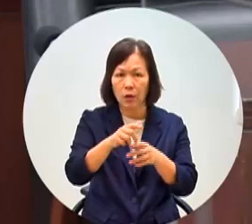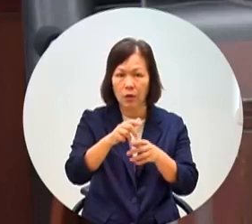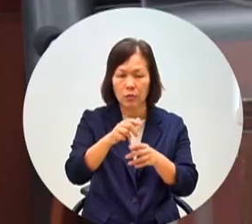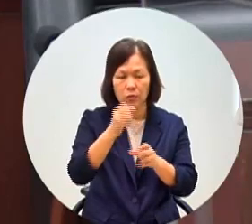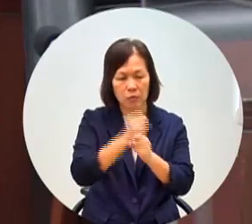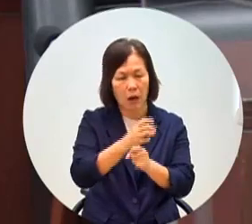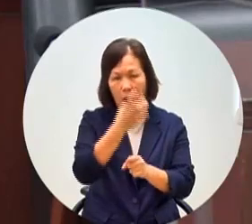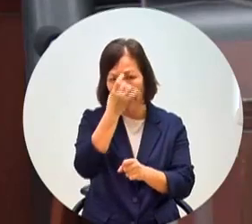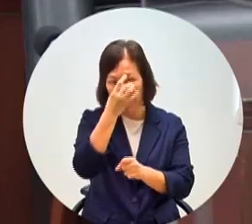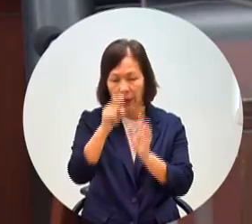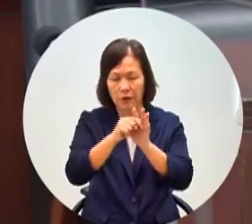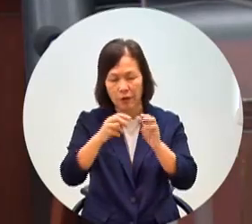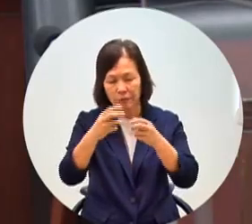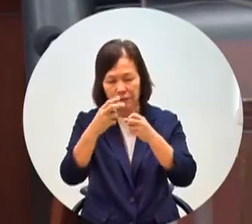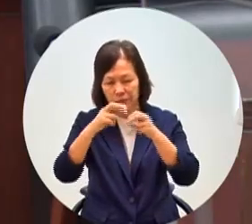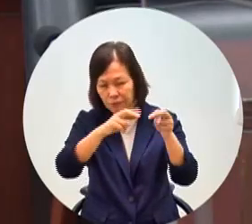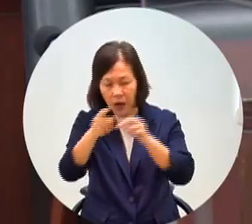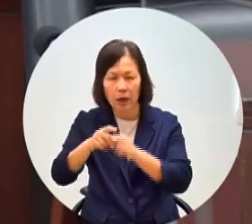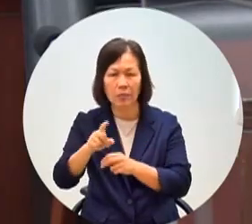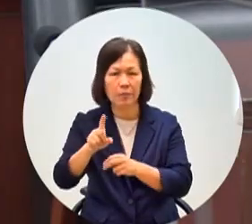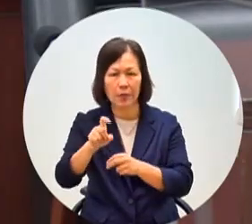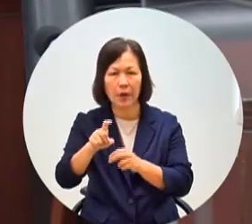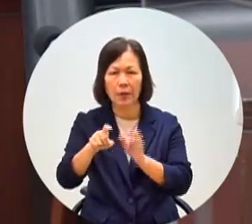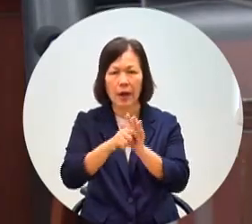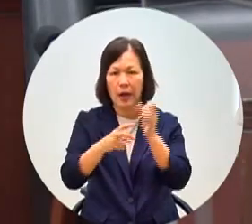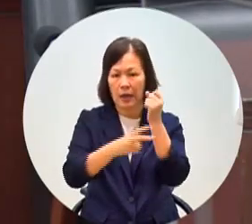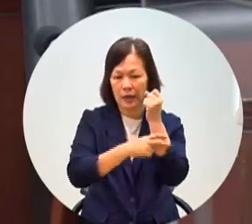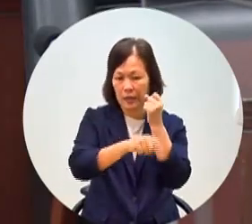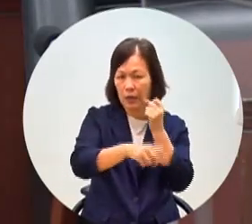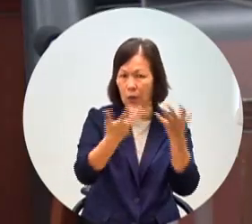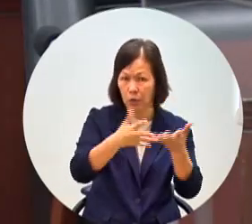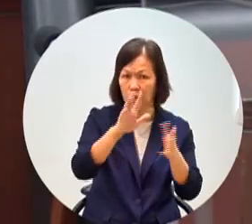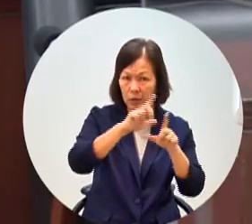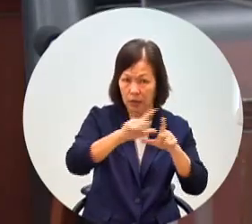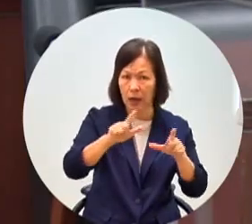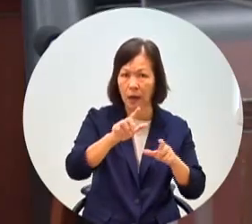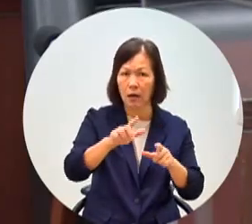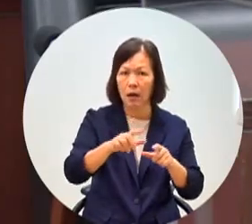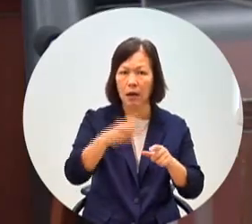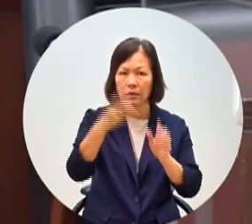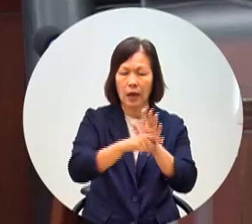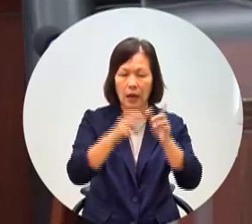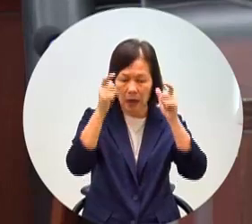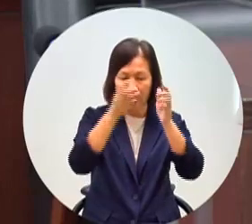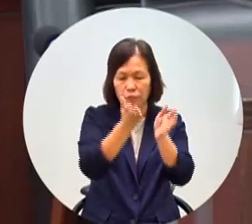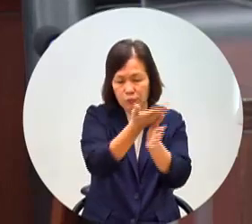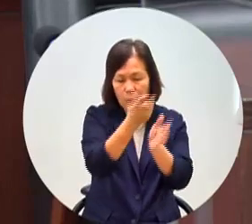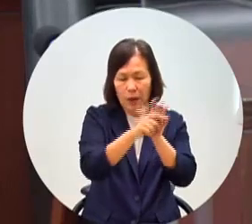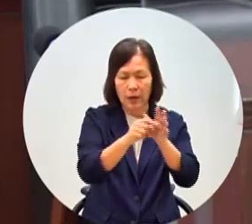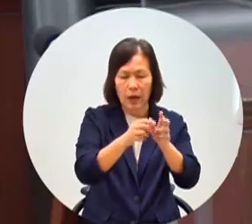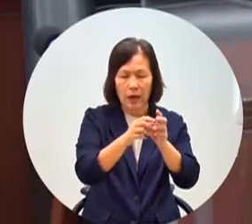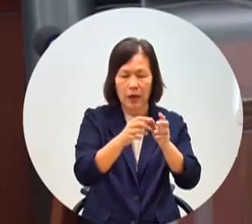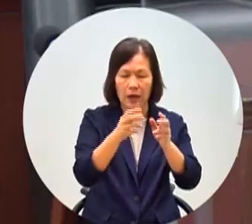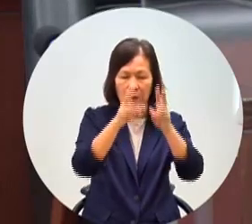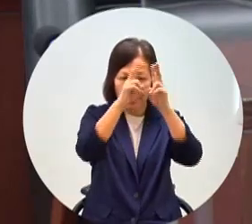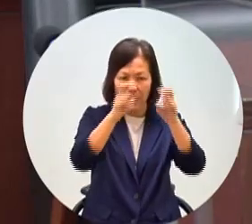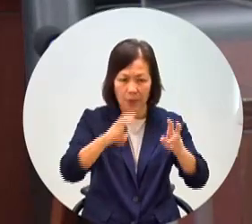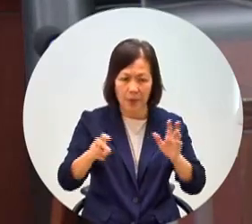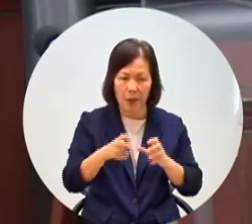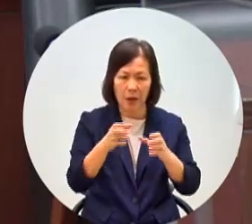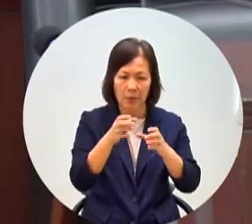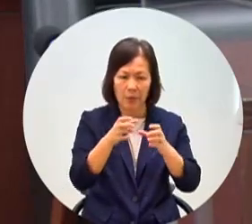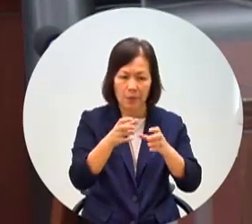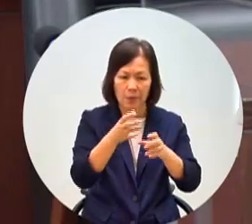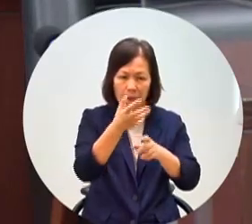没有办法去维护，所以这是一个里很大的问题。那接下来就来看那个北高雄纳古塔塔位不足的问题。我们来